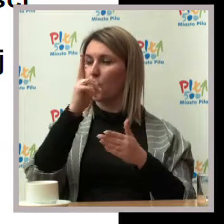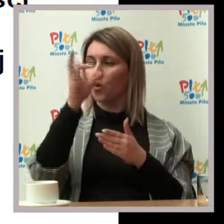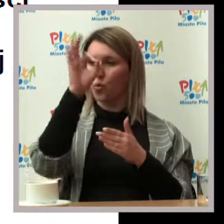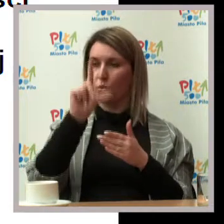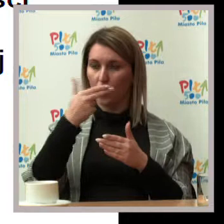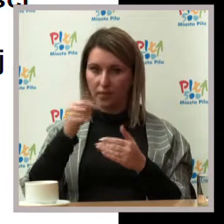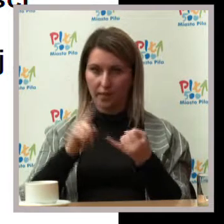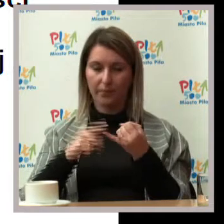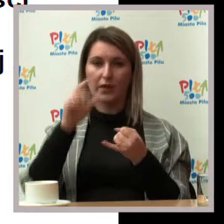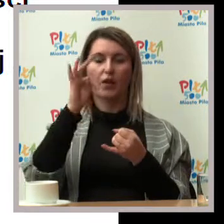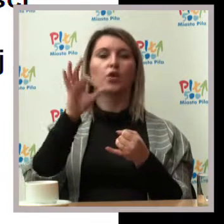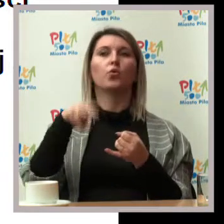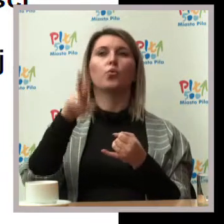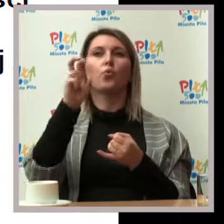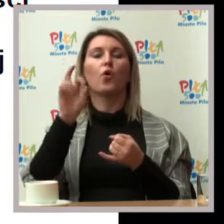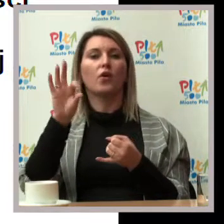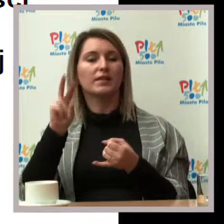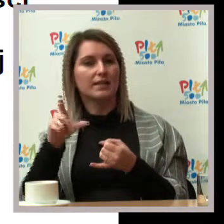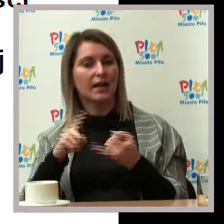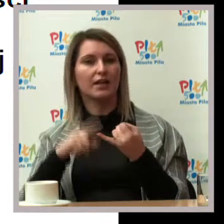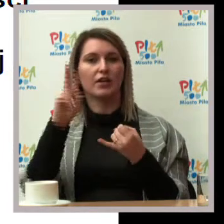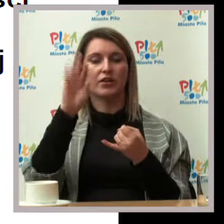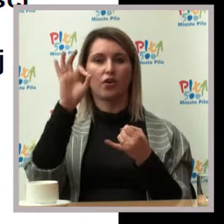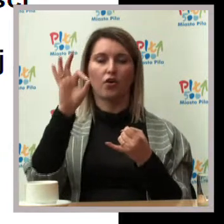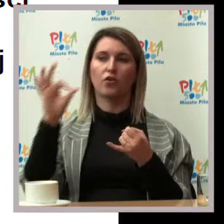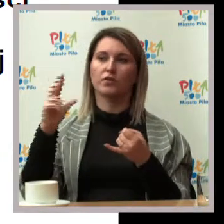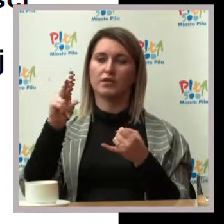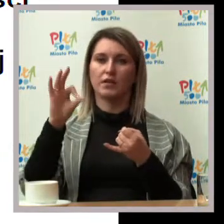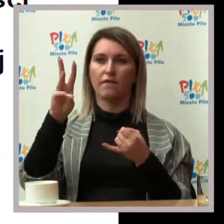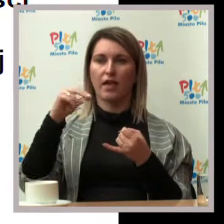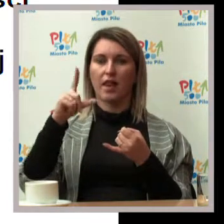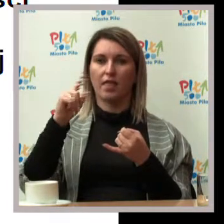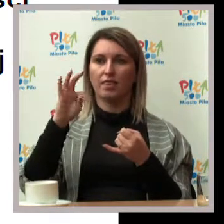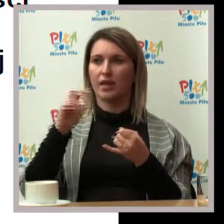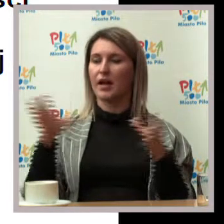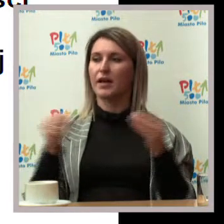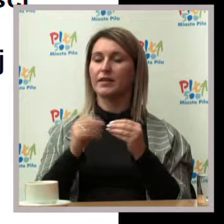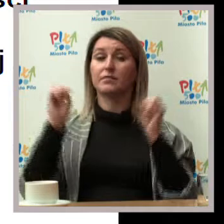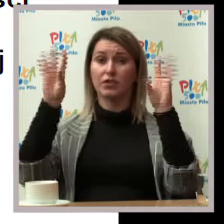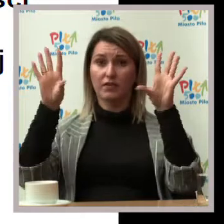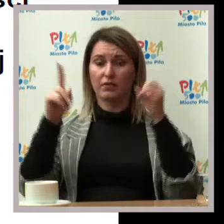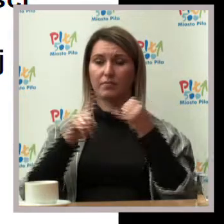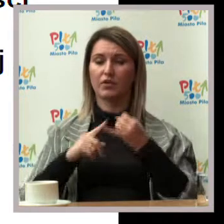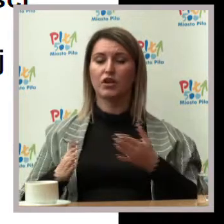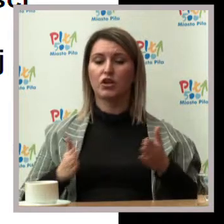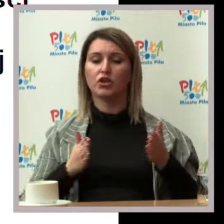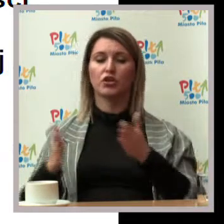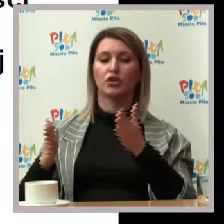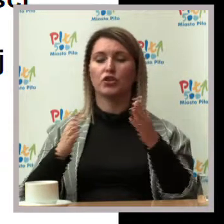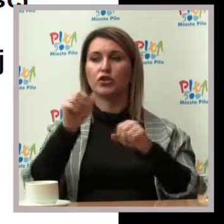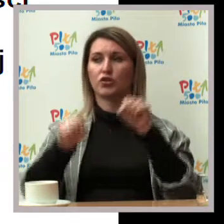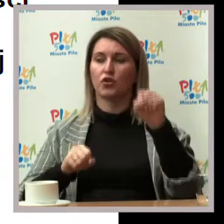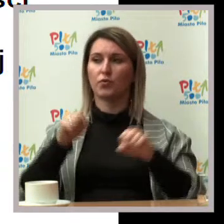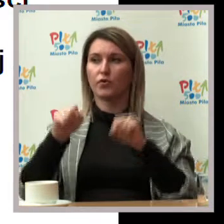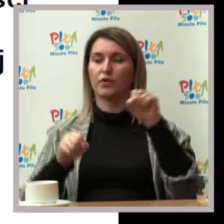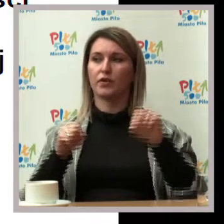Okulna, Tucholska i Roosevelta, łącznie z oświetleniem i ścieżką rowerową. Mamy również wpisany wkład